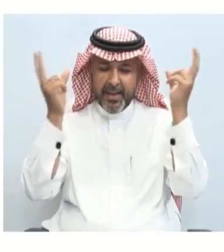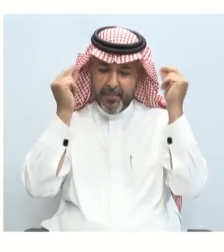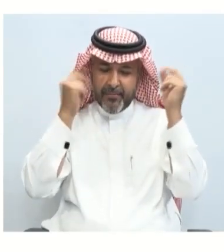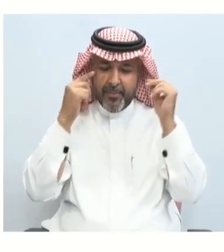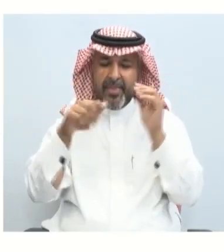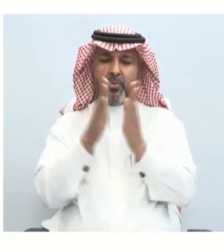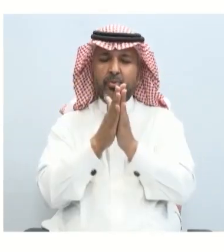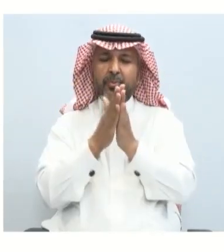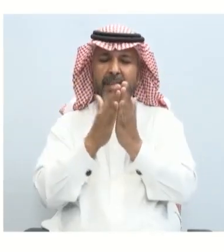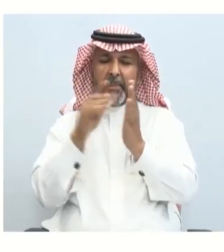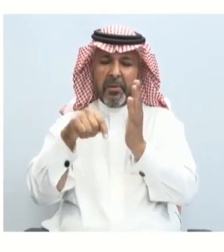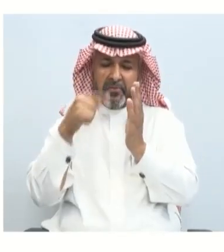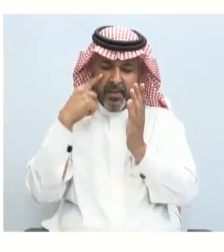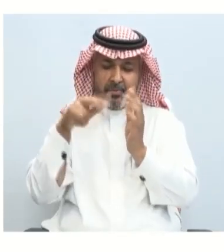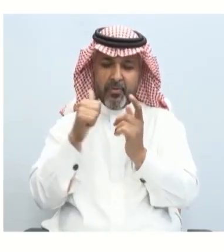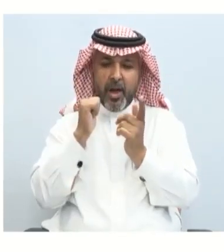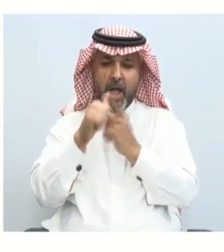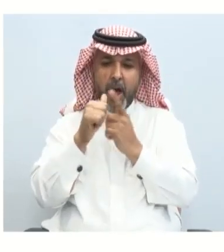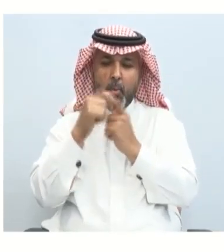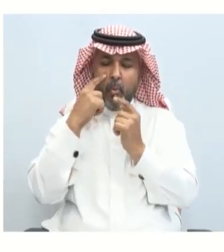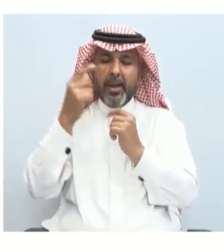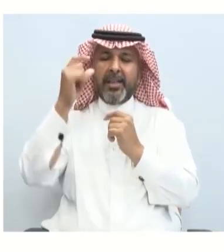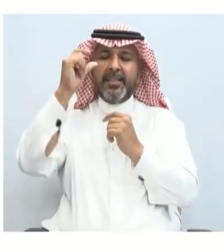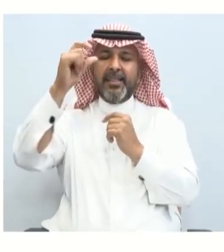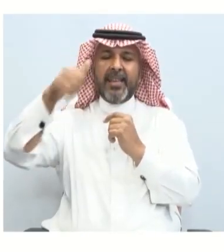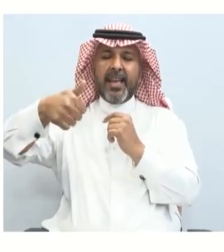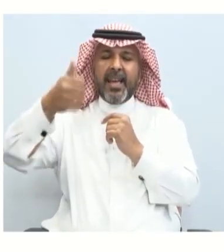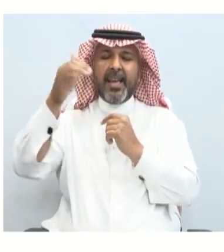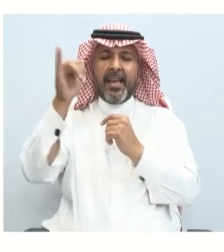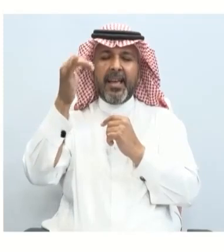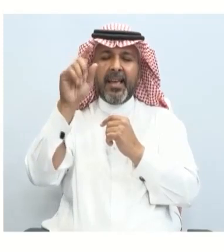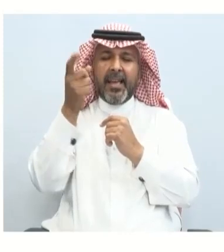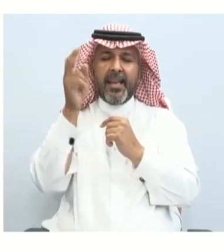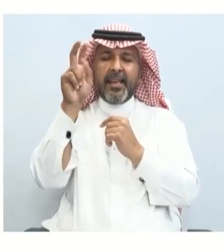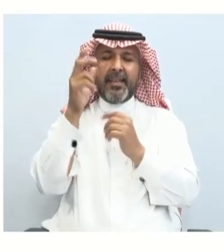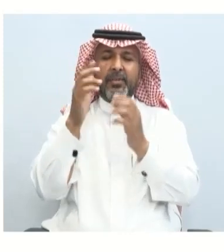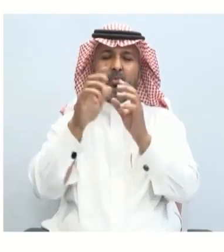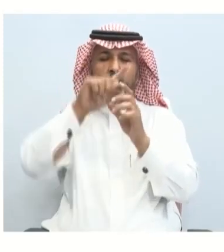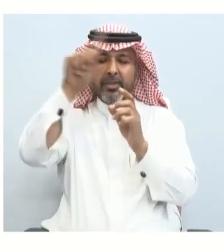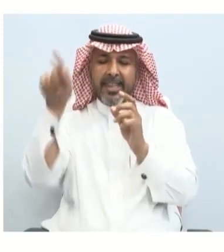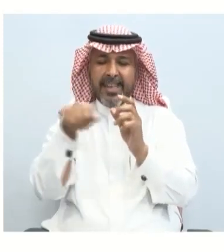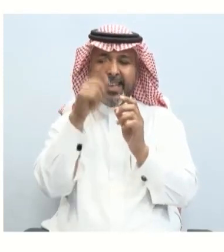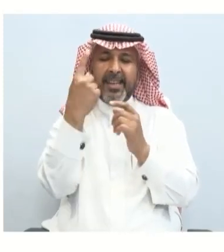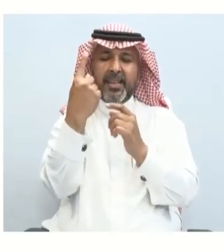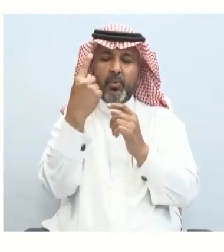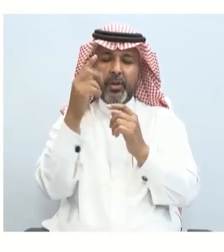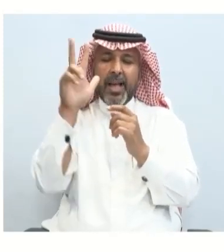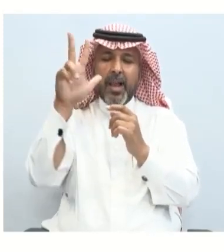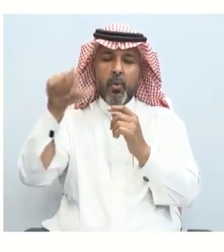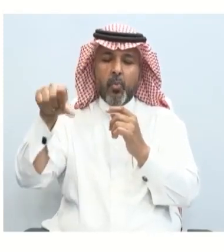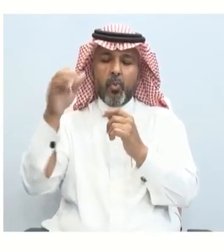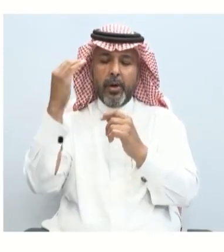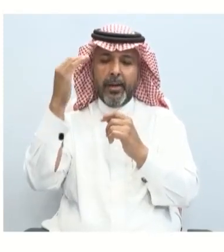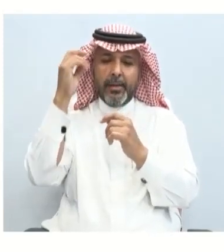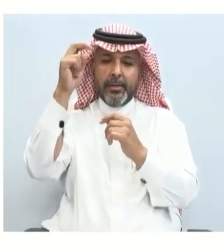العكسيه سنتكلم في البدايه عن دائره الوحده ثم سناخذ الدوال الدوريه ثم تمثيل الدوال المثلثيه